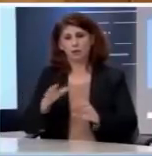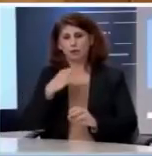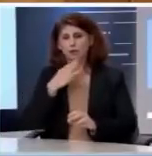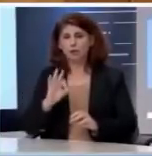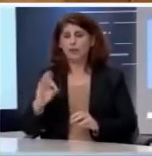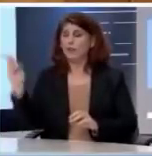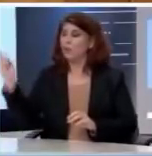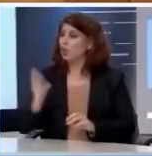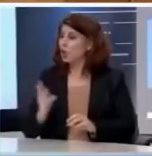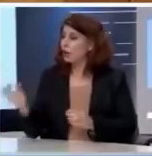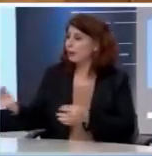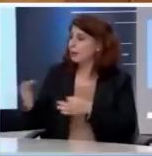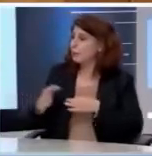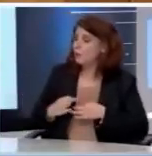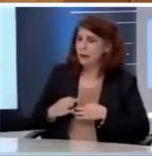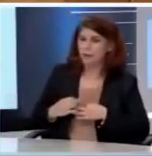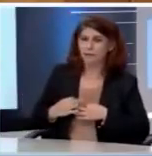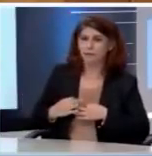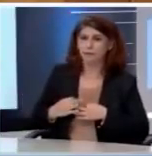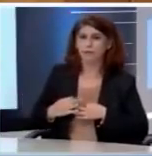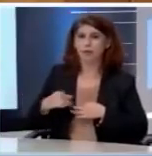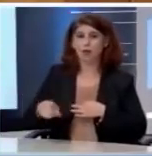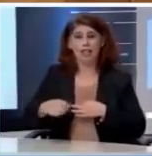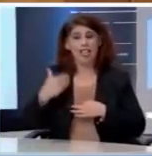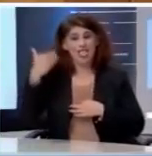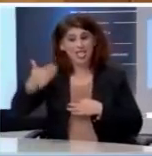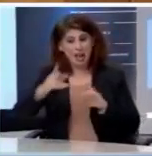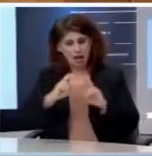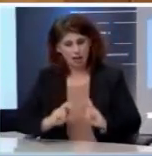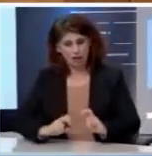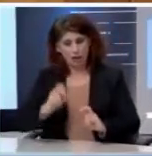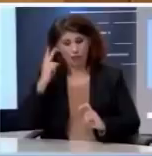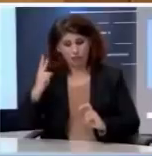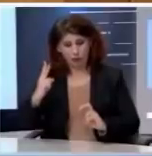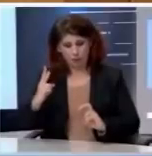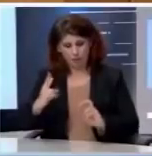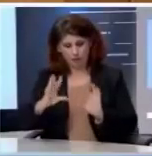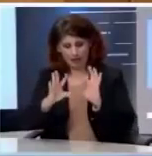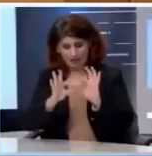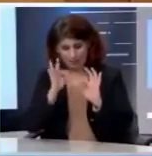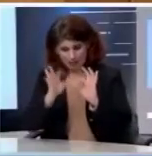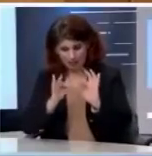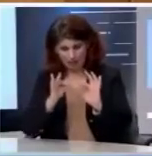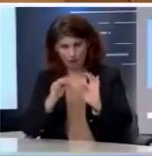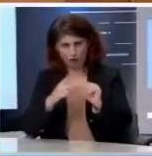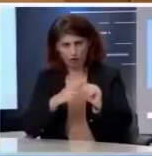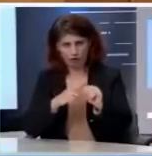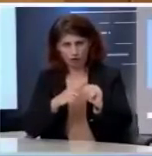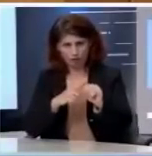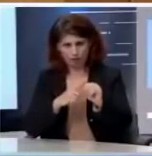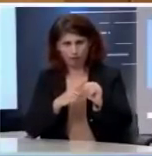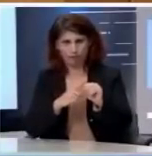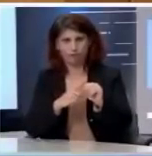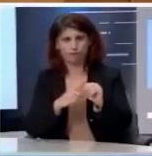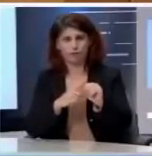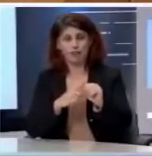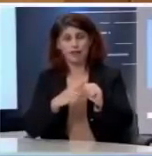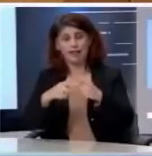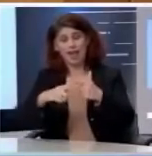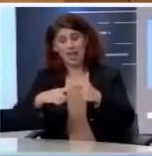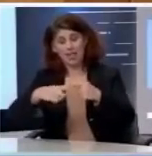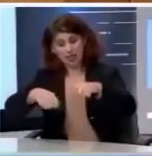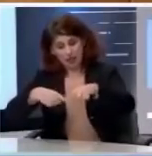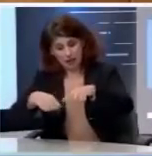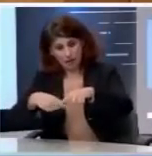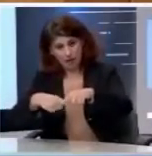η Τρόικα και το Μνημόνιο? Ότι θα ελεγχθώ σε δύο φάσεις. Το Σεπτέμβριο, γι' αυτό μπήκαν τον Αύγουστο, και το